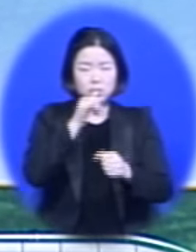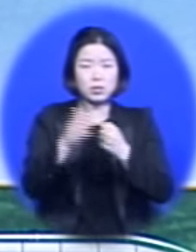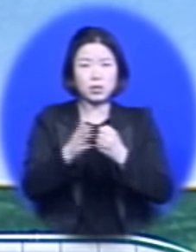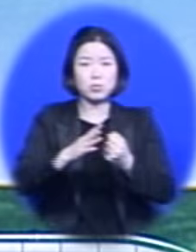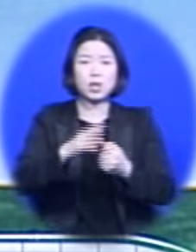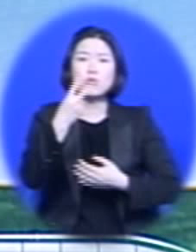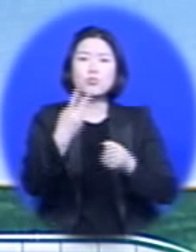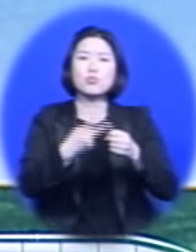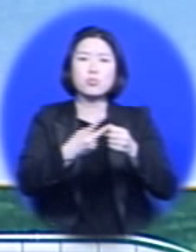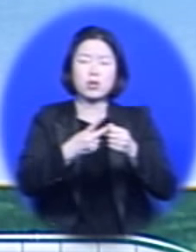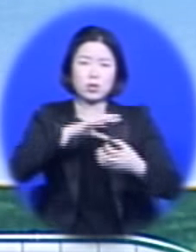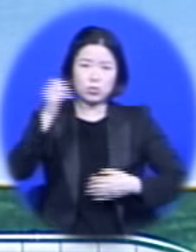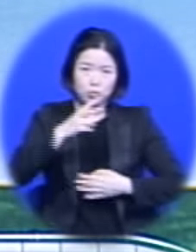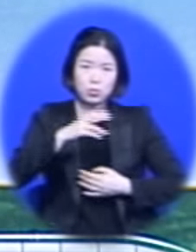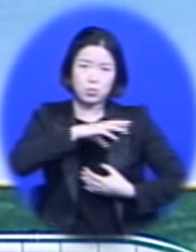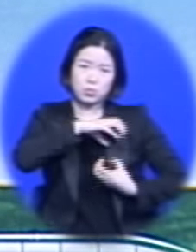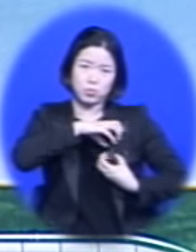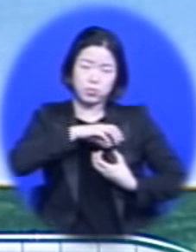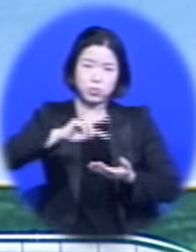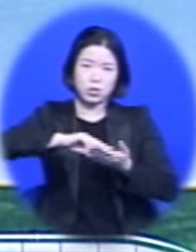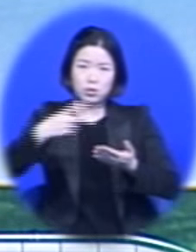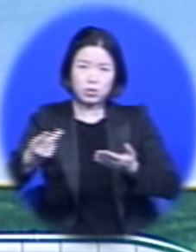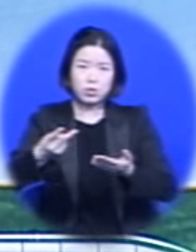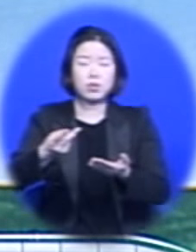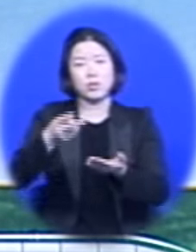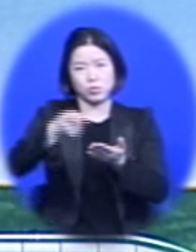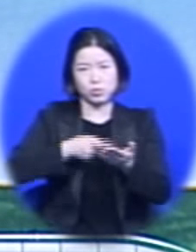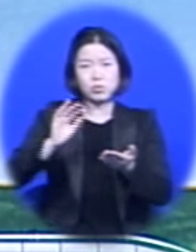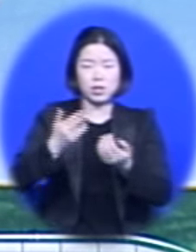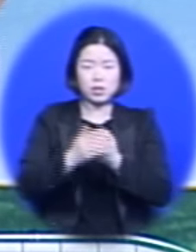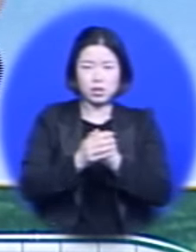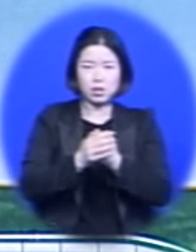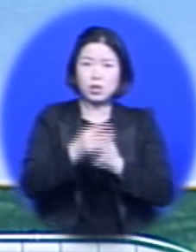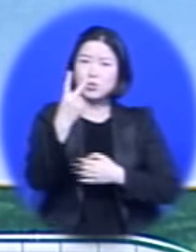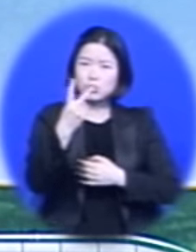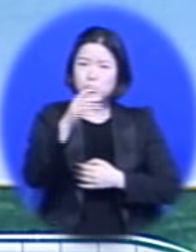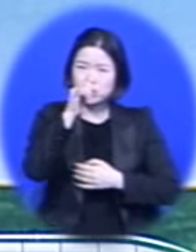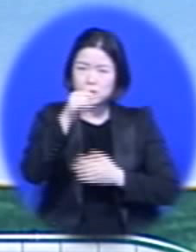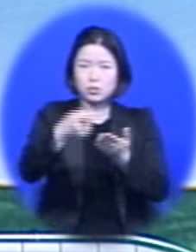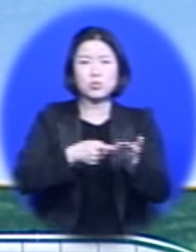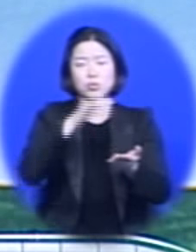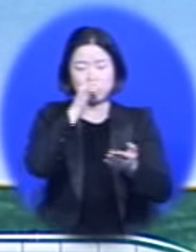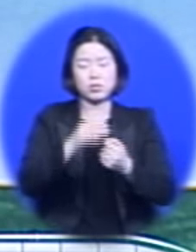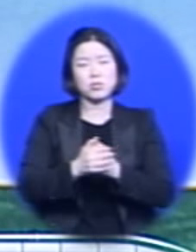이식 수술을 해야 됐습니다. 한 번 하기도 끔찍한 일인데 두 번 심장 이식 수술을 해야 됐습니다.